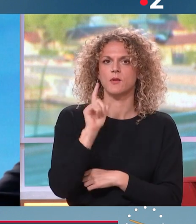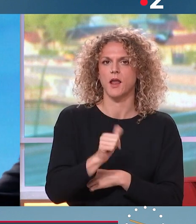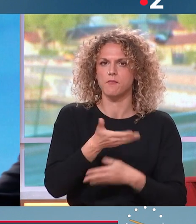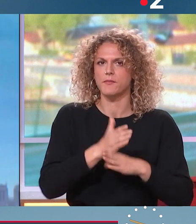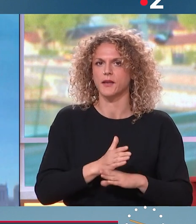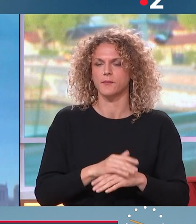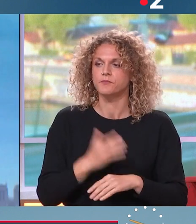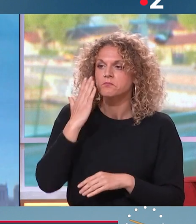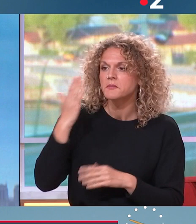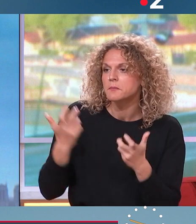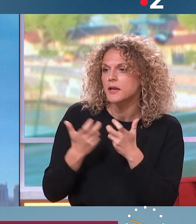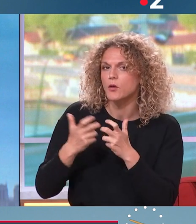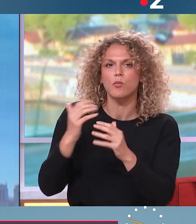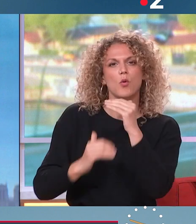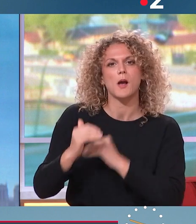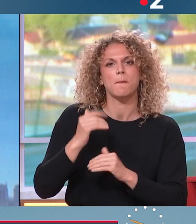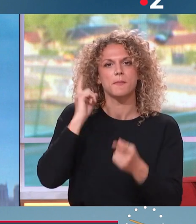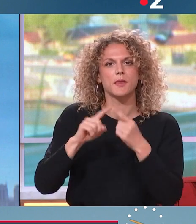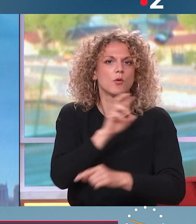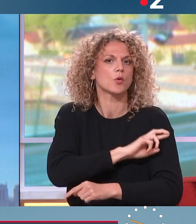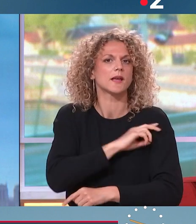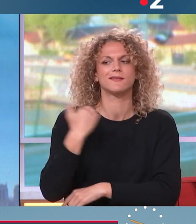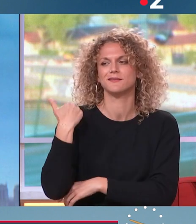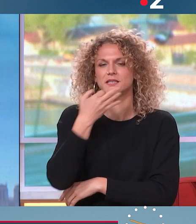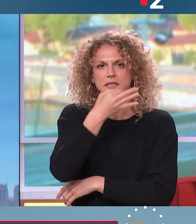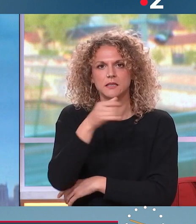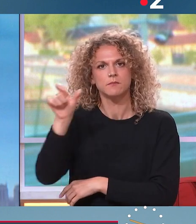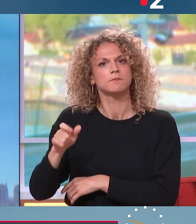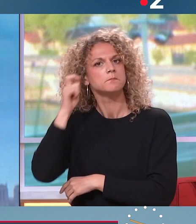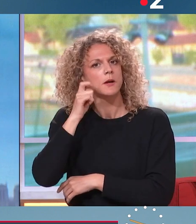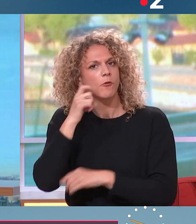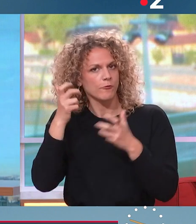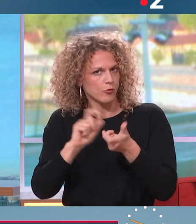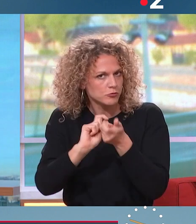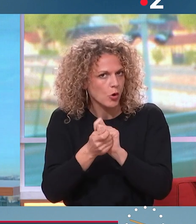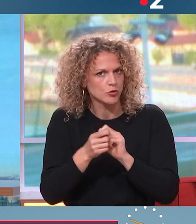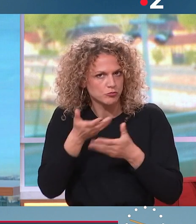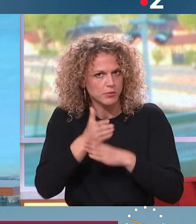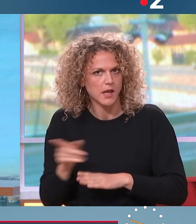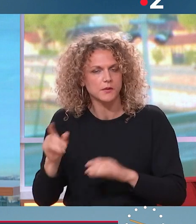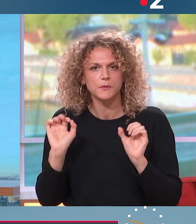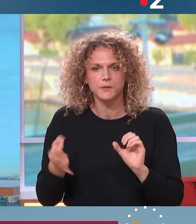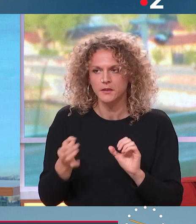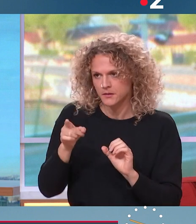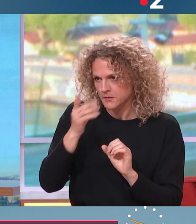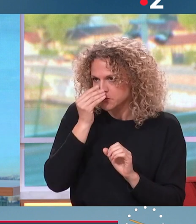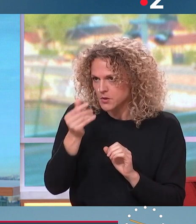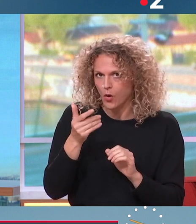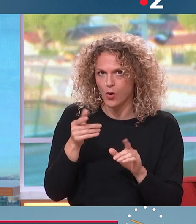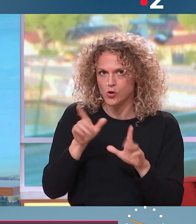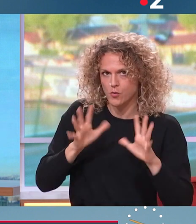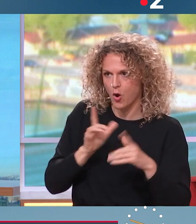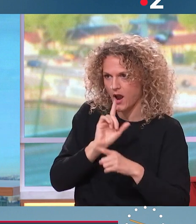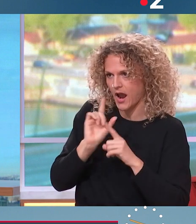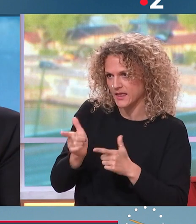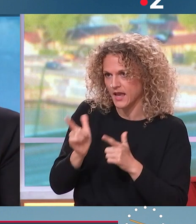inflexions, par exemple, dans le programme, vous parliez de la retraite tout à l'heure, Emmanuel Macron dit qu'il est prêt à amender, à changer les choses, est-ce que ça ne vous enlève pas des angles d'attaque ? Est-ce que vous vous préparez